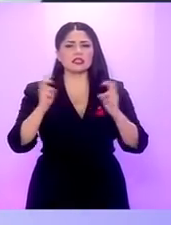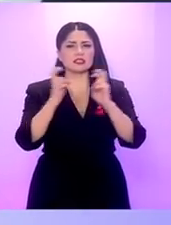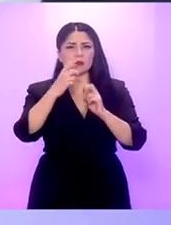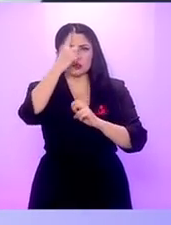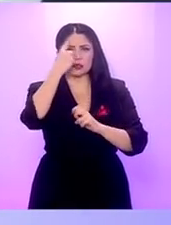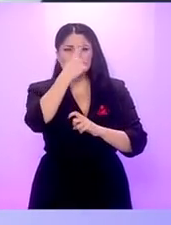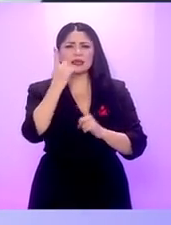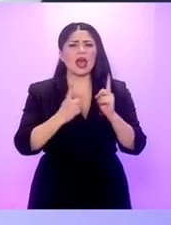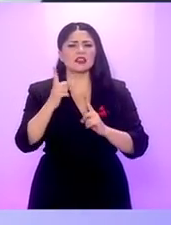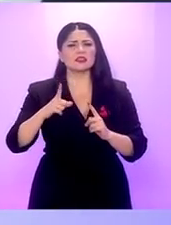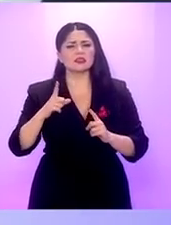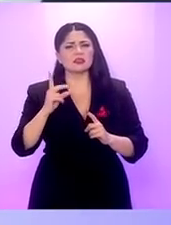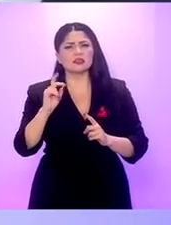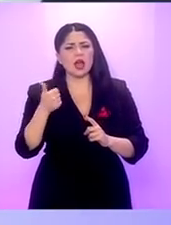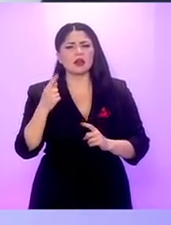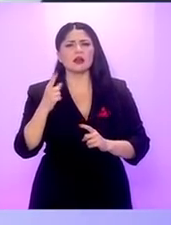chiar dacă era sau nu